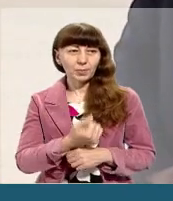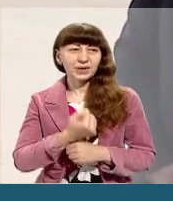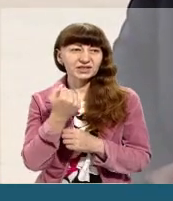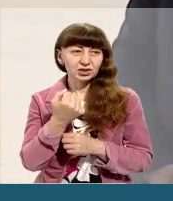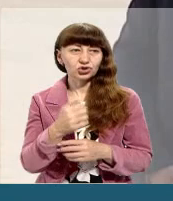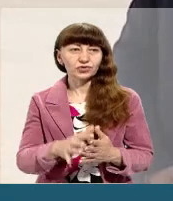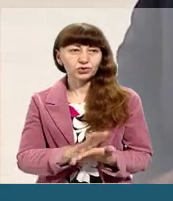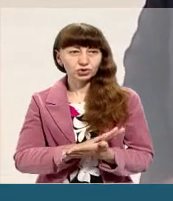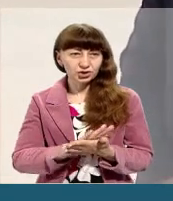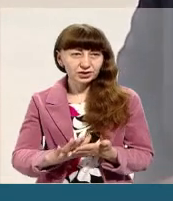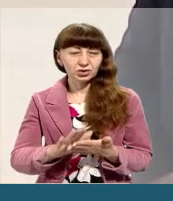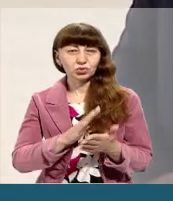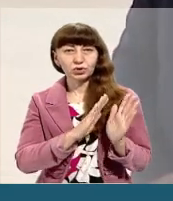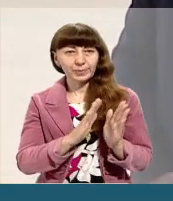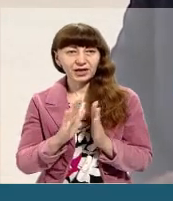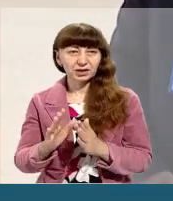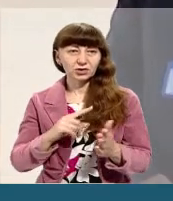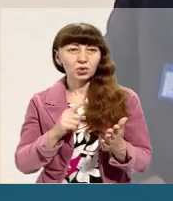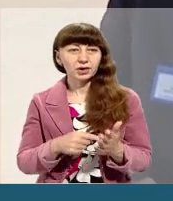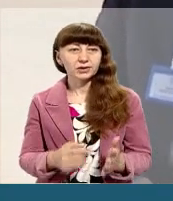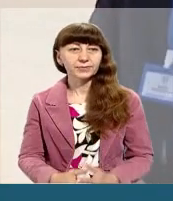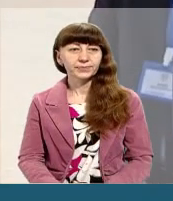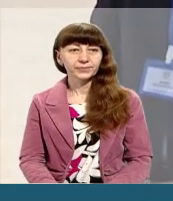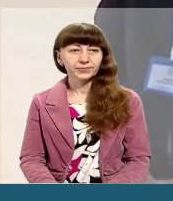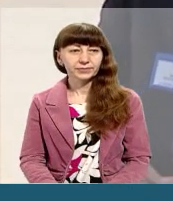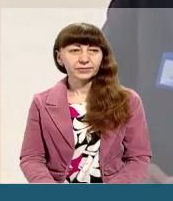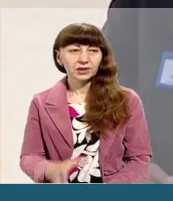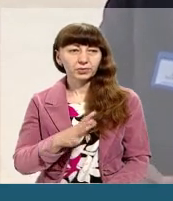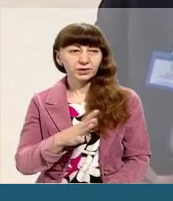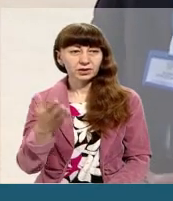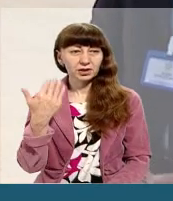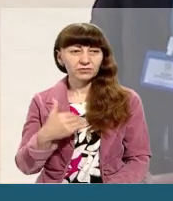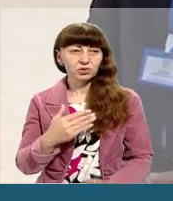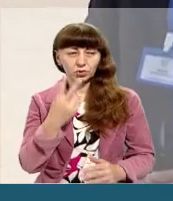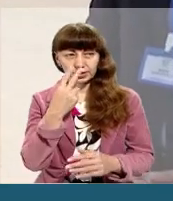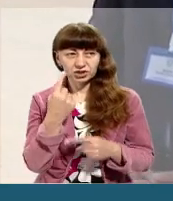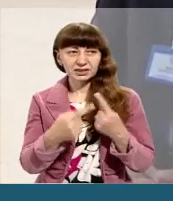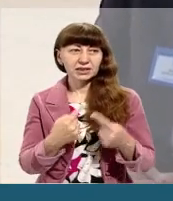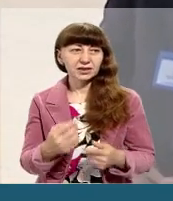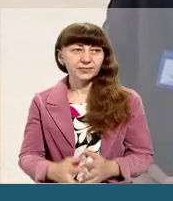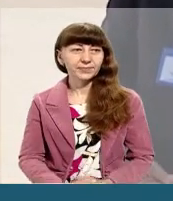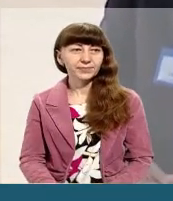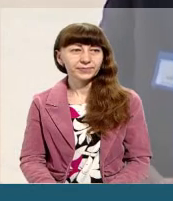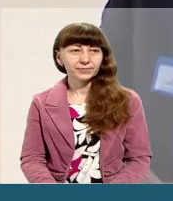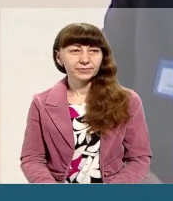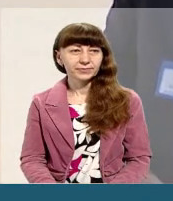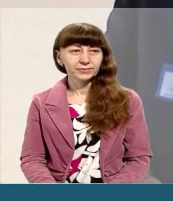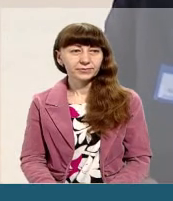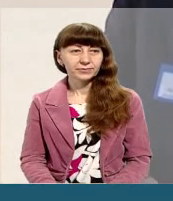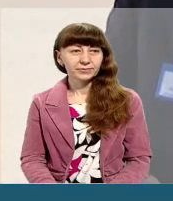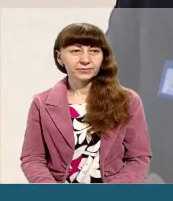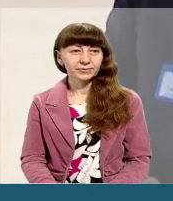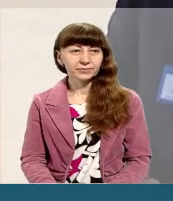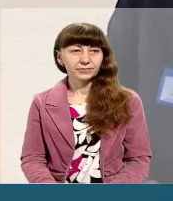поддерживают чистоту, порядок в городе. Это было давно заложено традицией, многие-многие годы